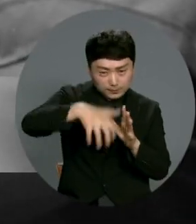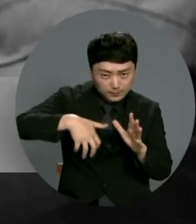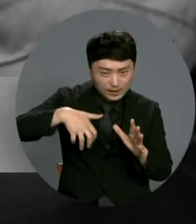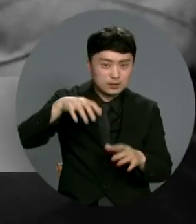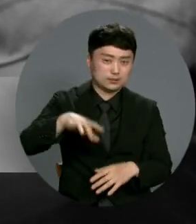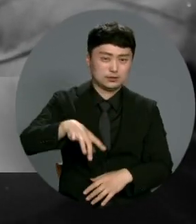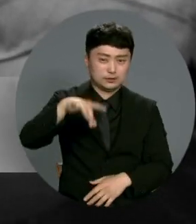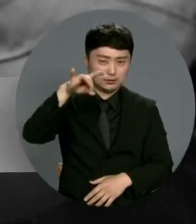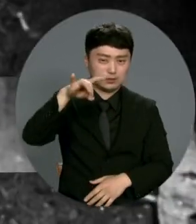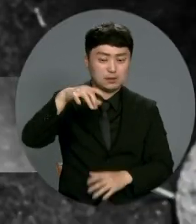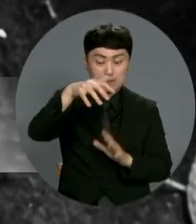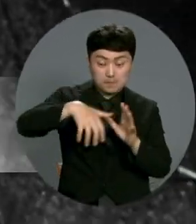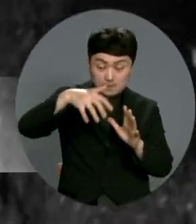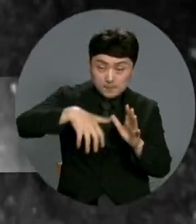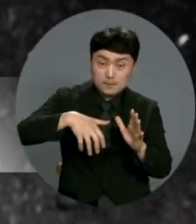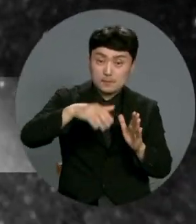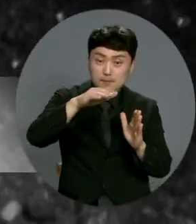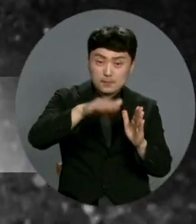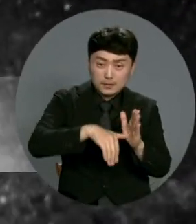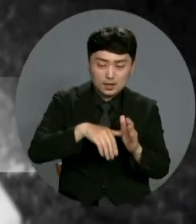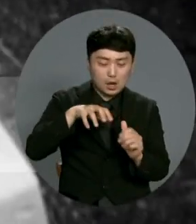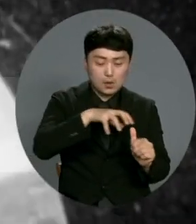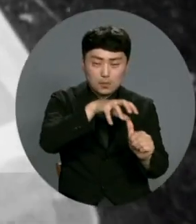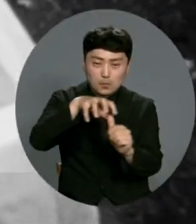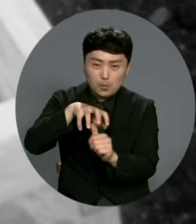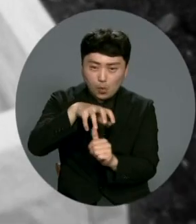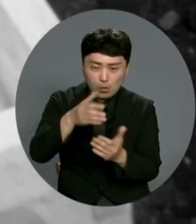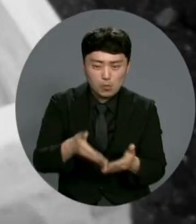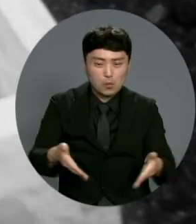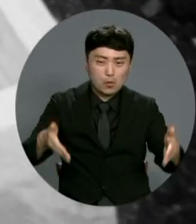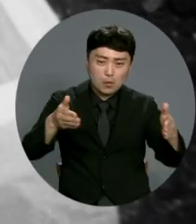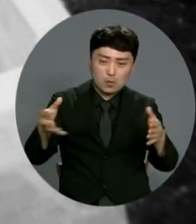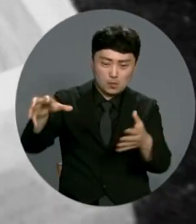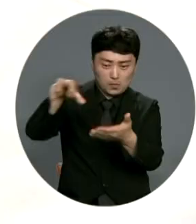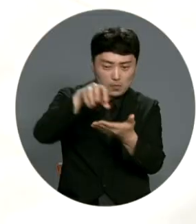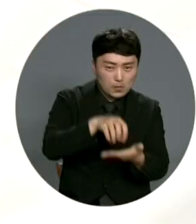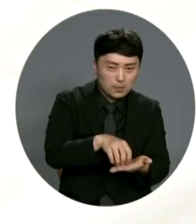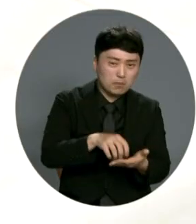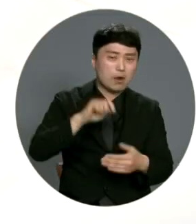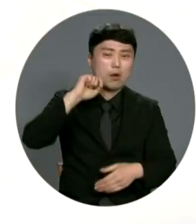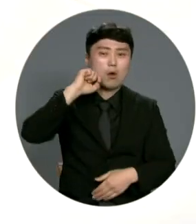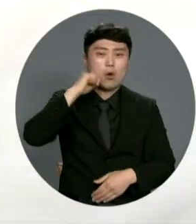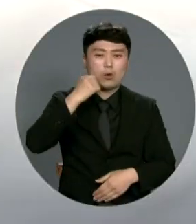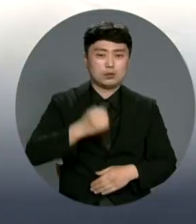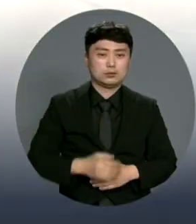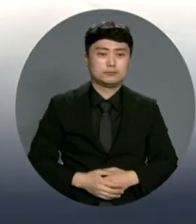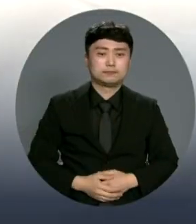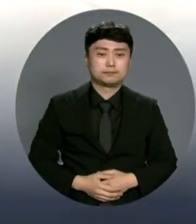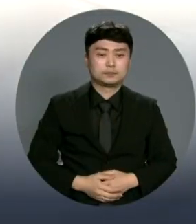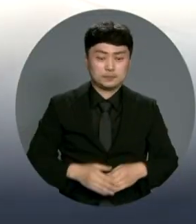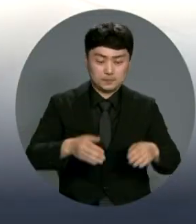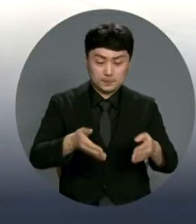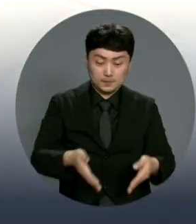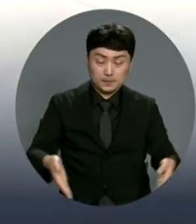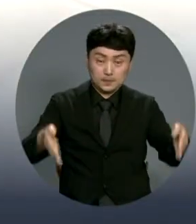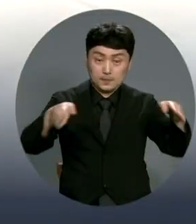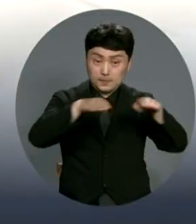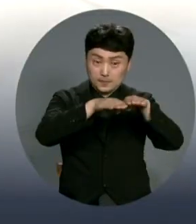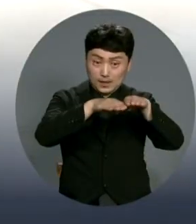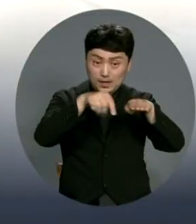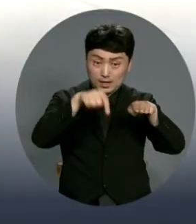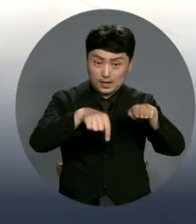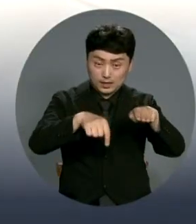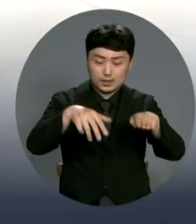사례로 발굴 당시에 보존 처리 등 많은 어려움이 있었습니다. 보장품 상자 안에서